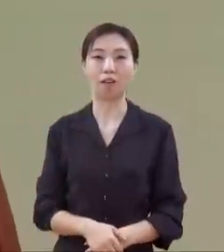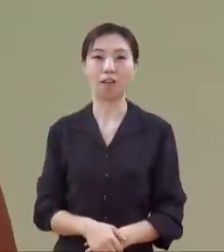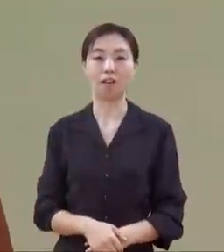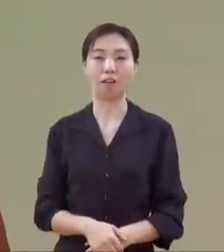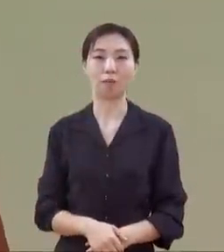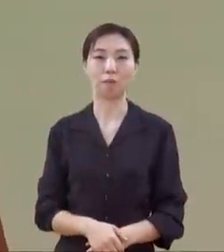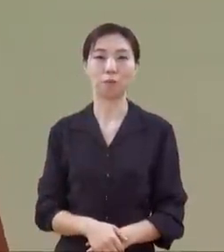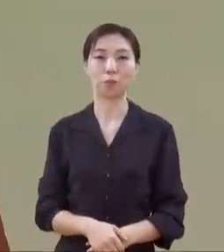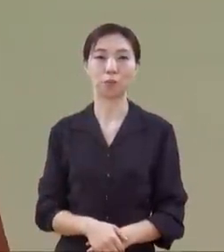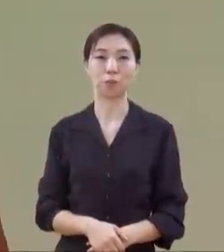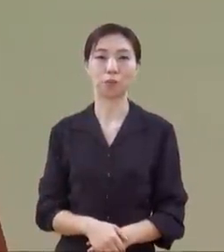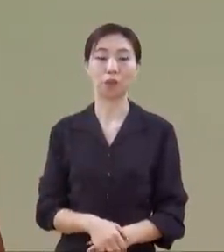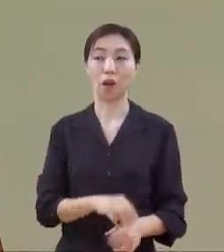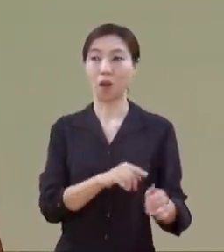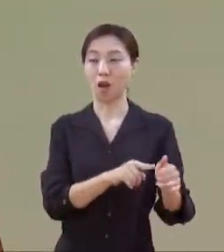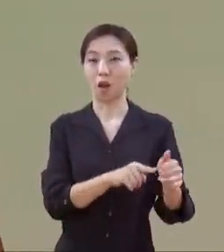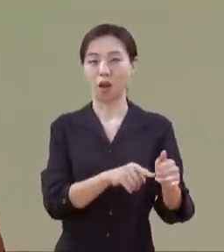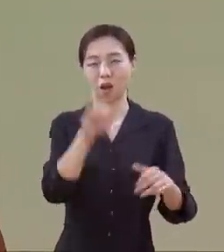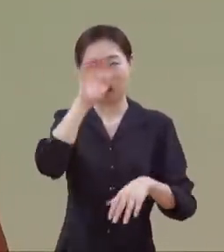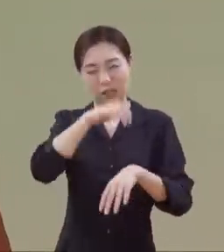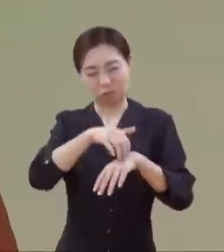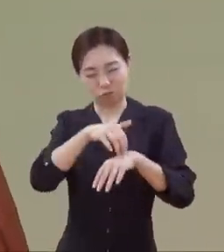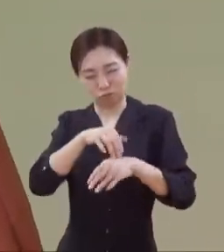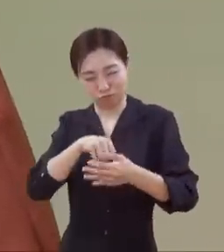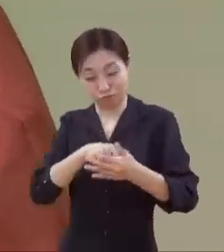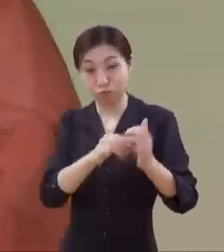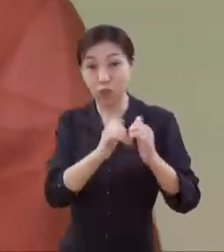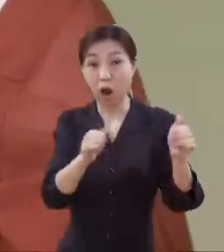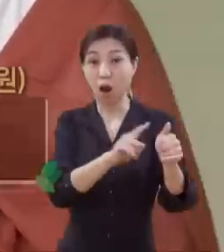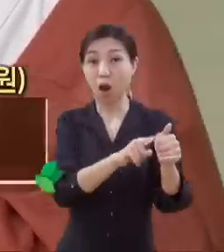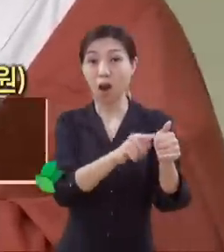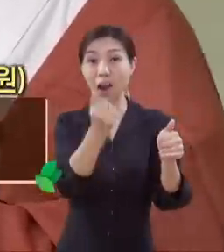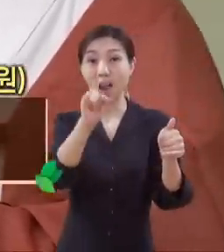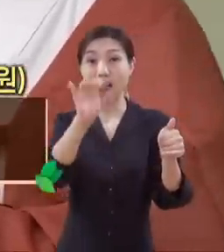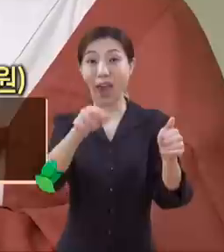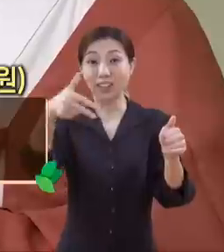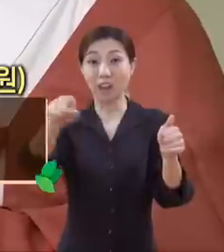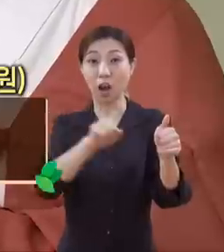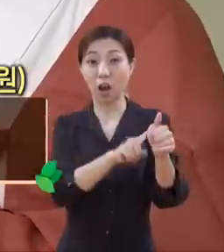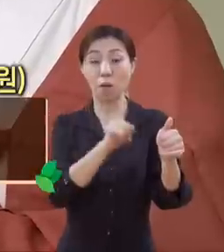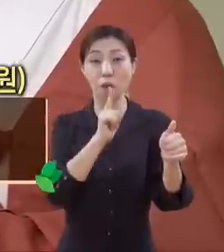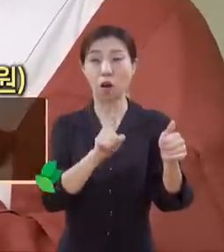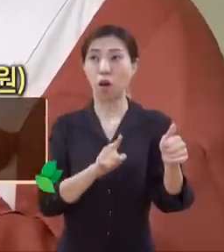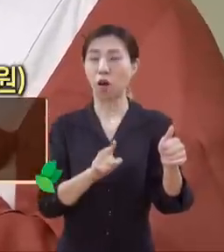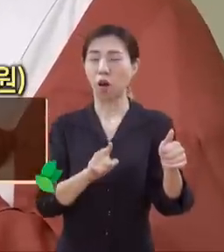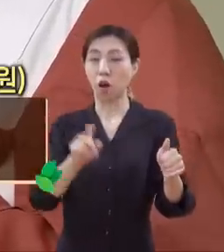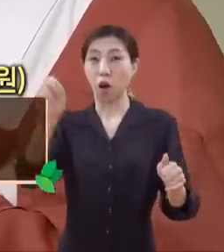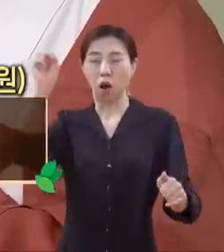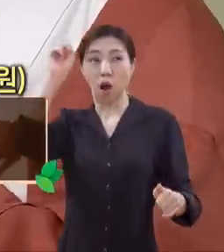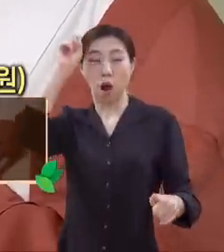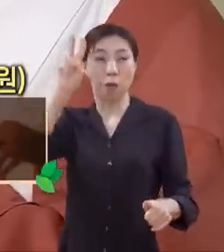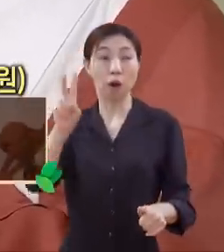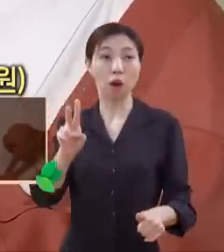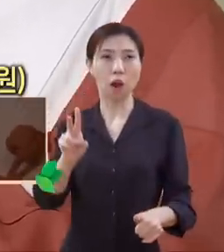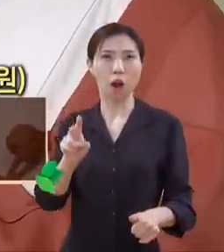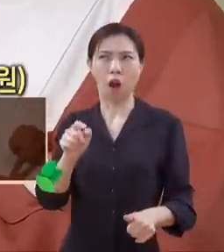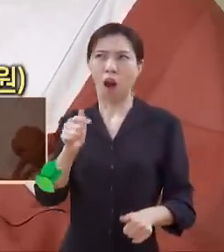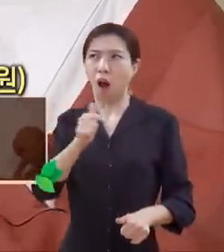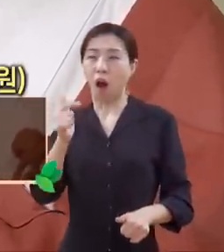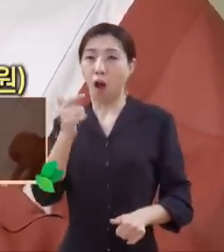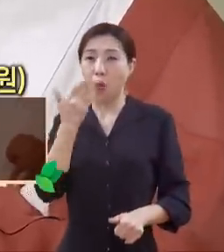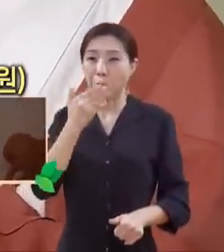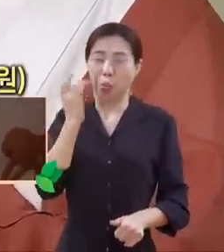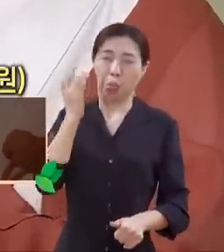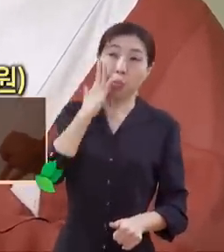그때이 행자님이 와 어디서 그렇게 말벌이 날라와서 내 아픔 무릎을